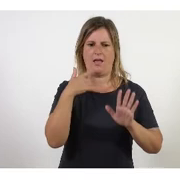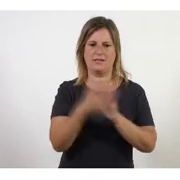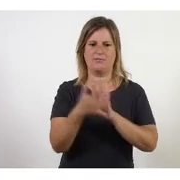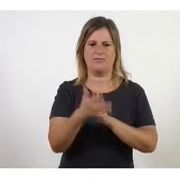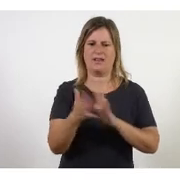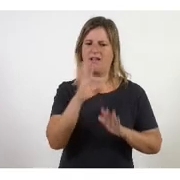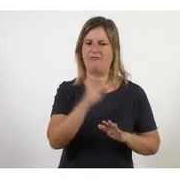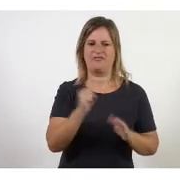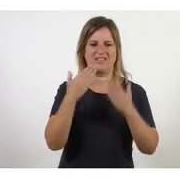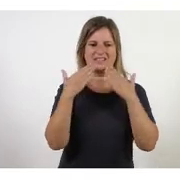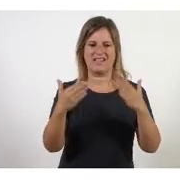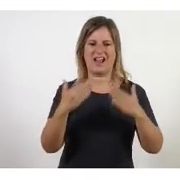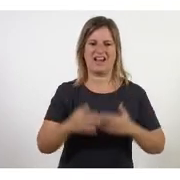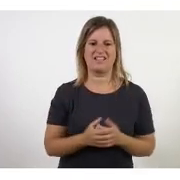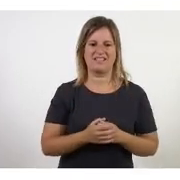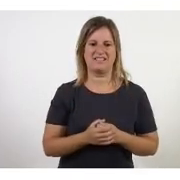Seguim.